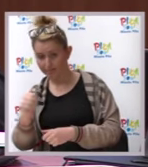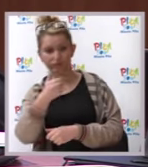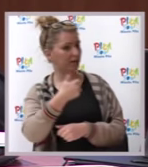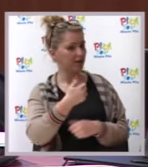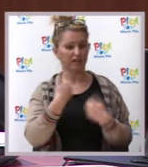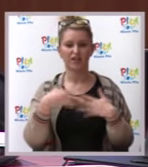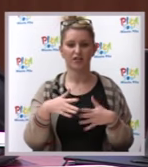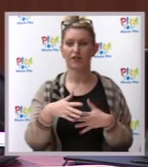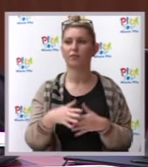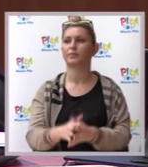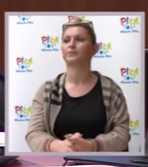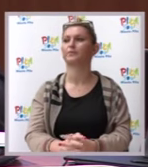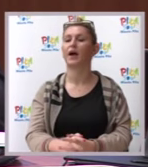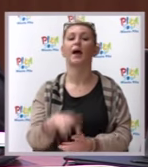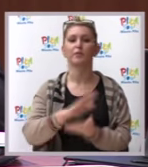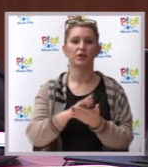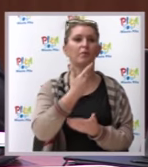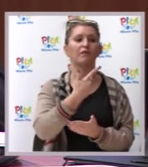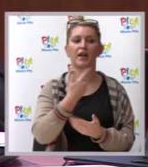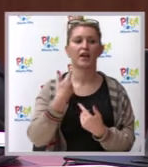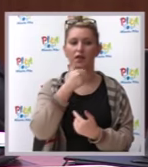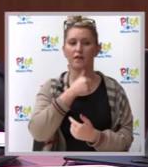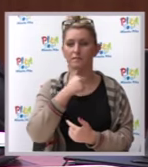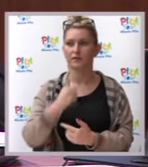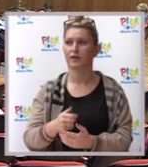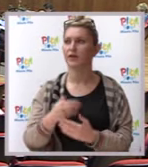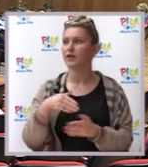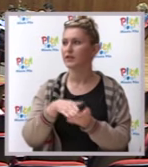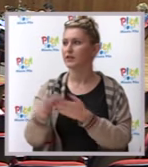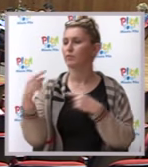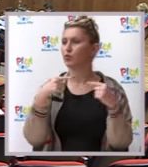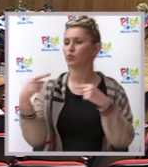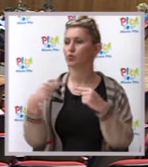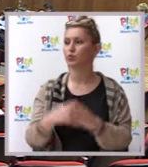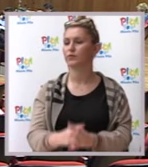przy 2 głosach wstrzymujących. Dziękuję bardzo. Dziękuję bardzo. Otwieram dyskusję.